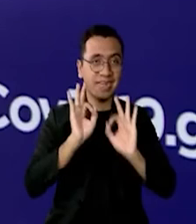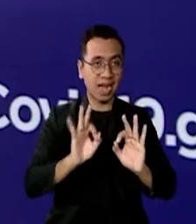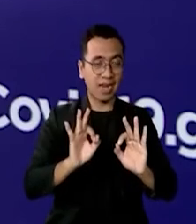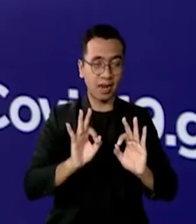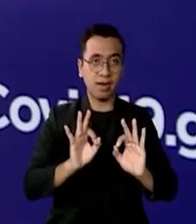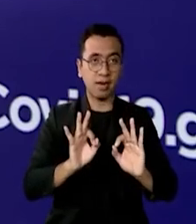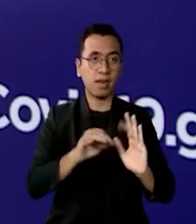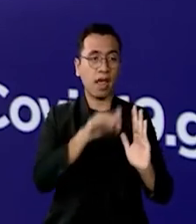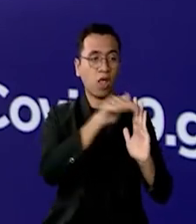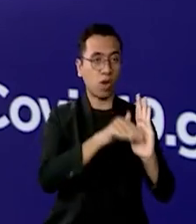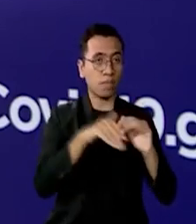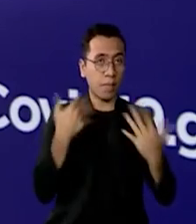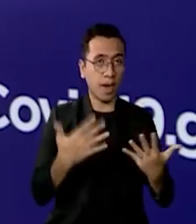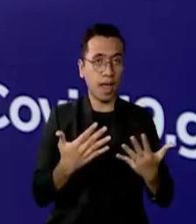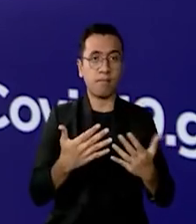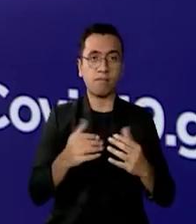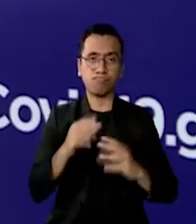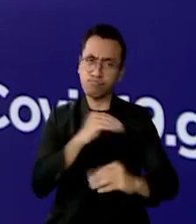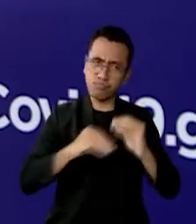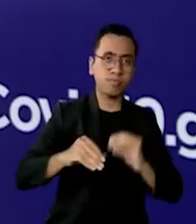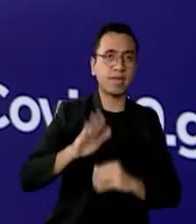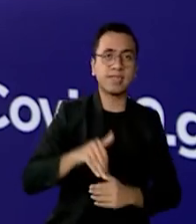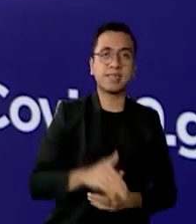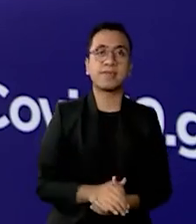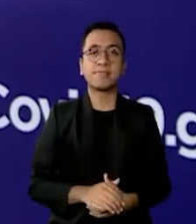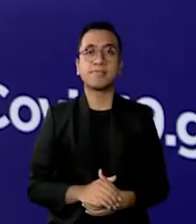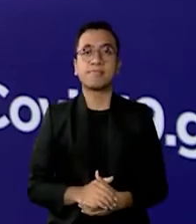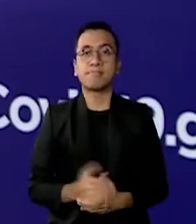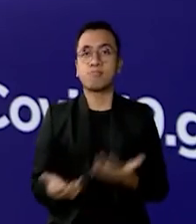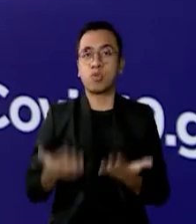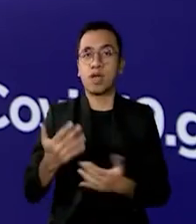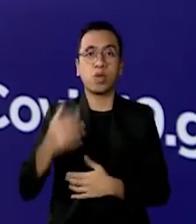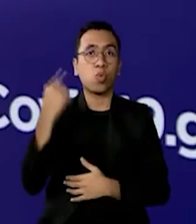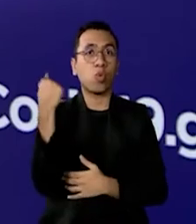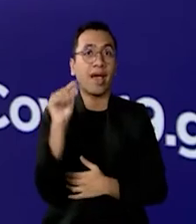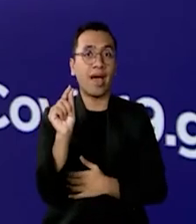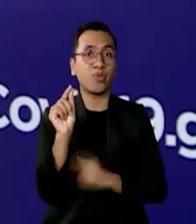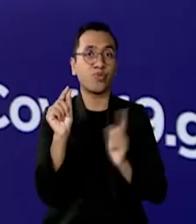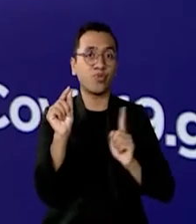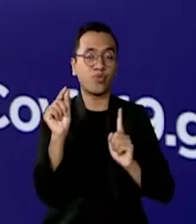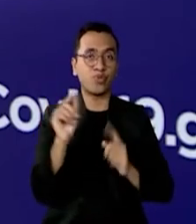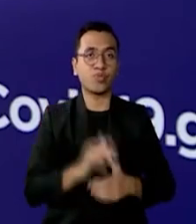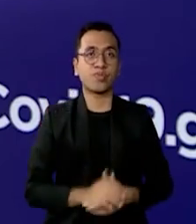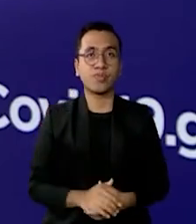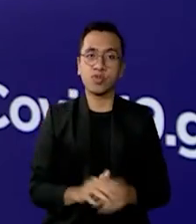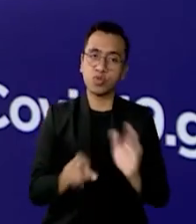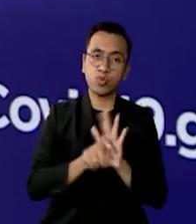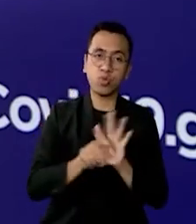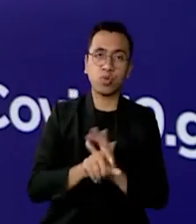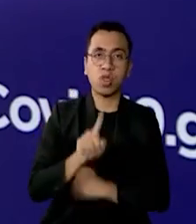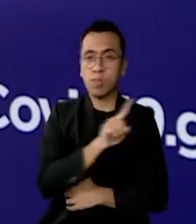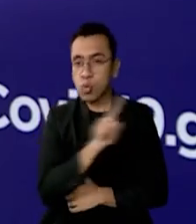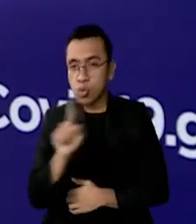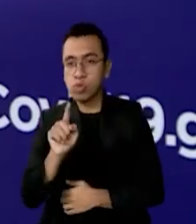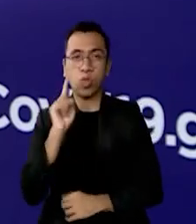formulasikan apakah untuk kuliah dulu dengan misalnya seminggu sekali